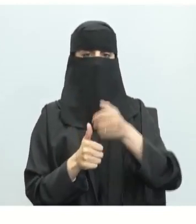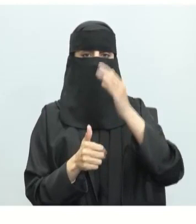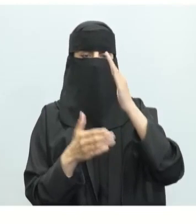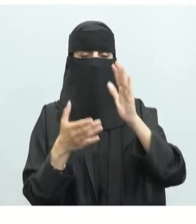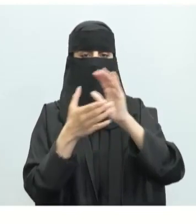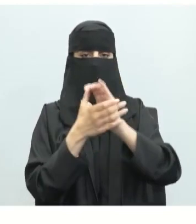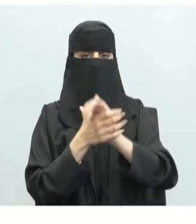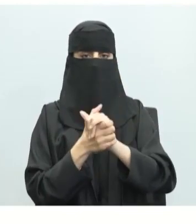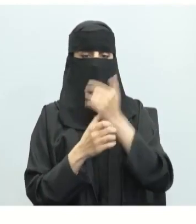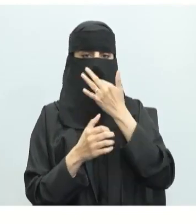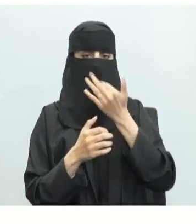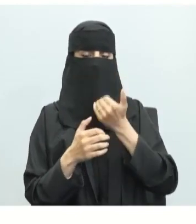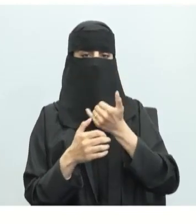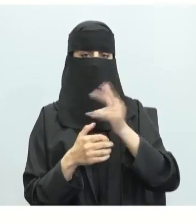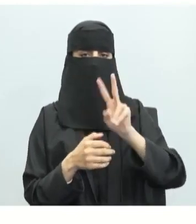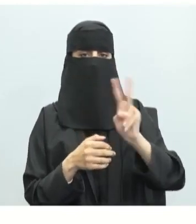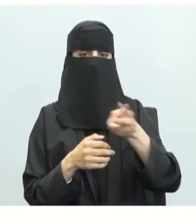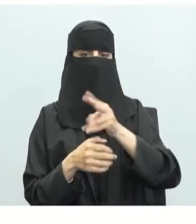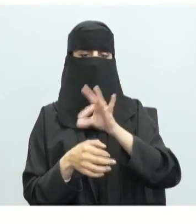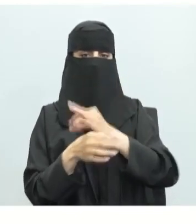دائم بين الشعوب.